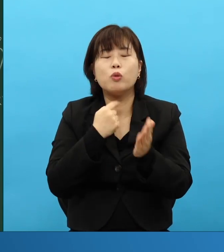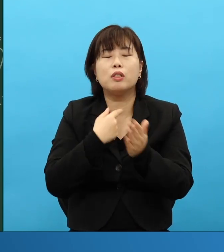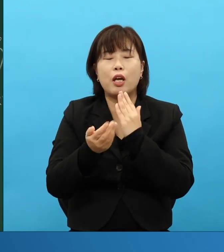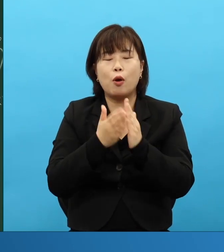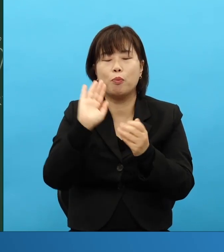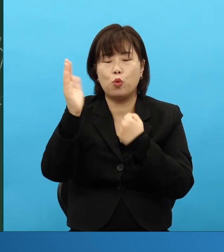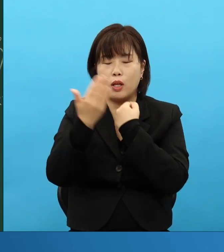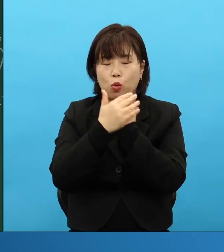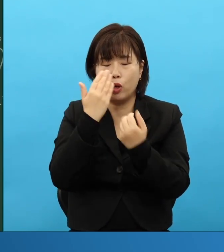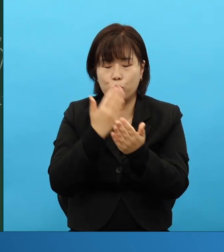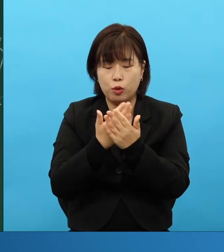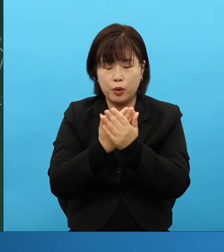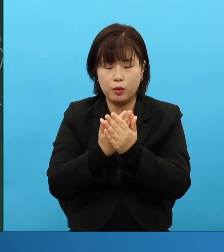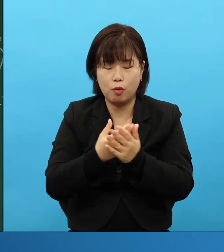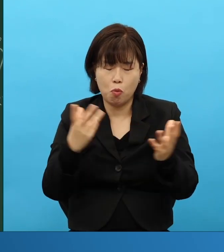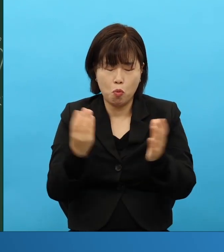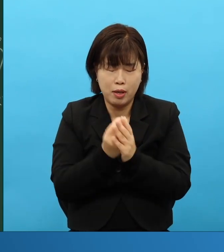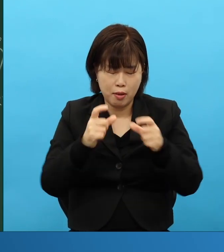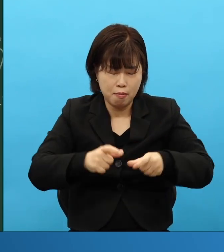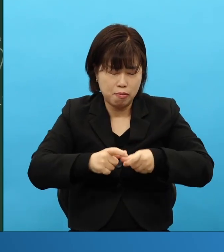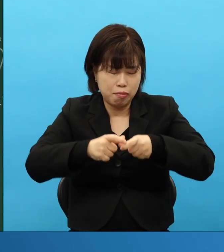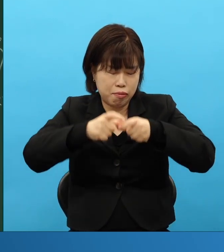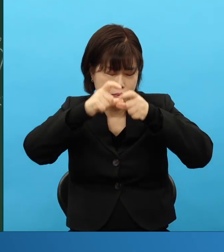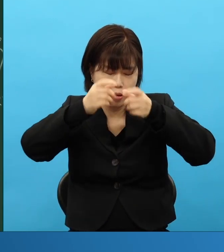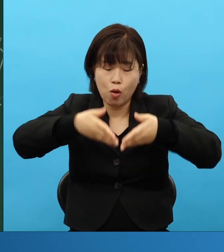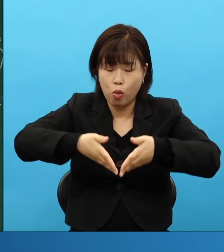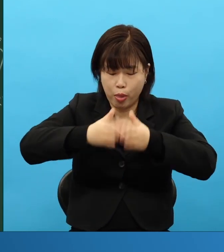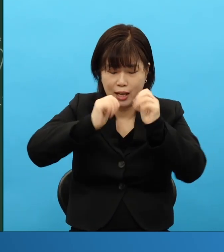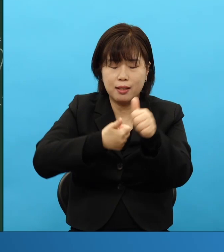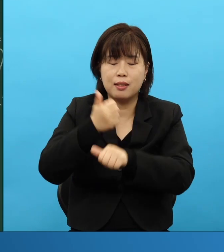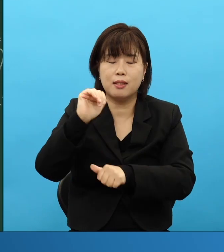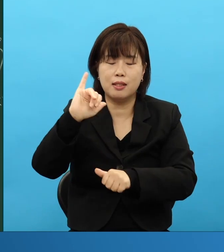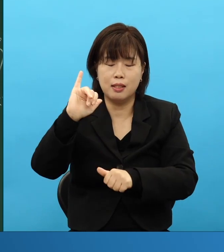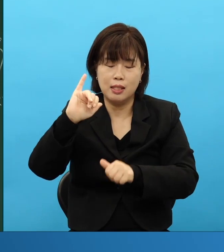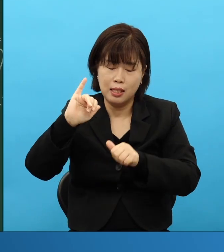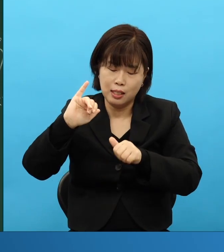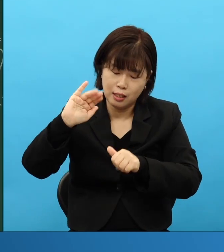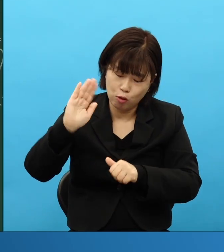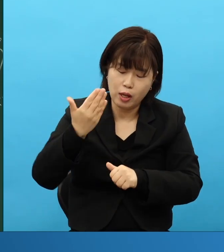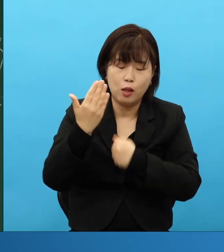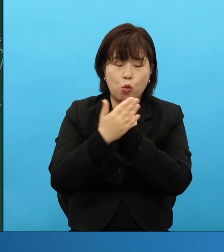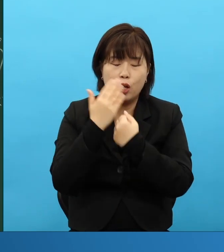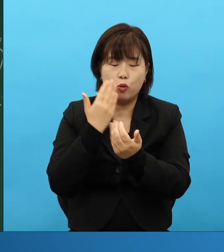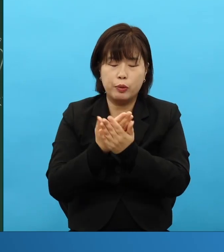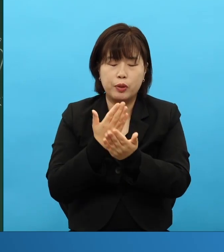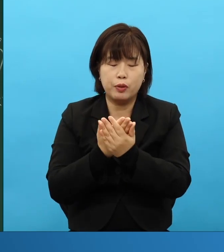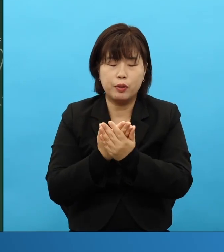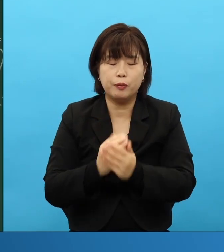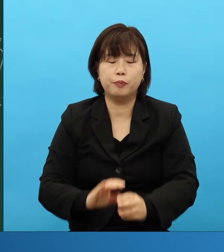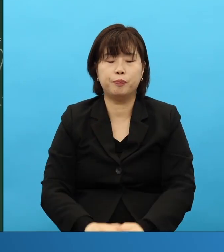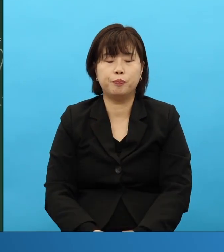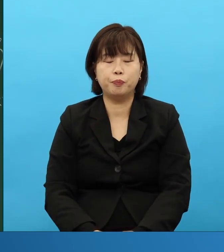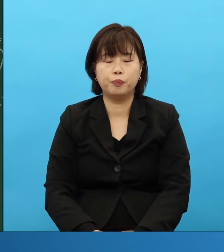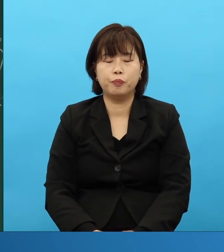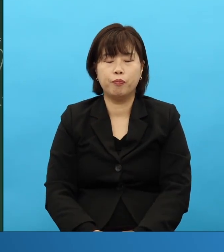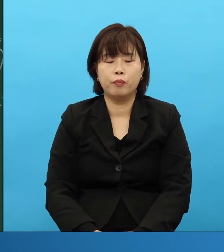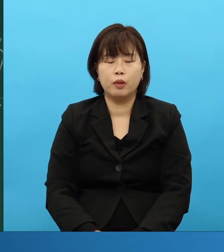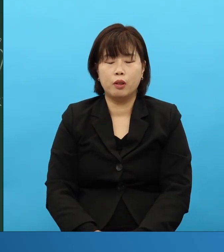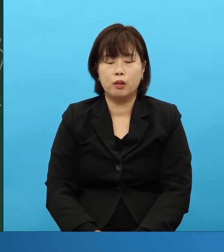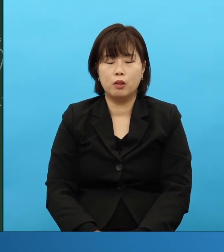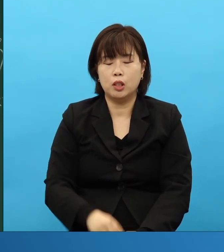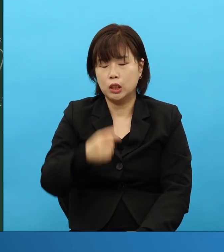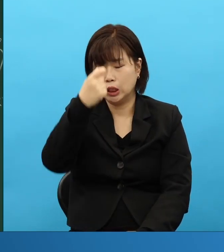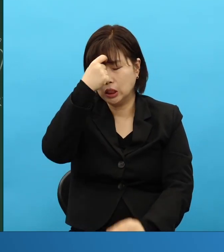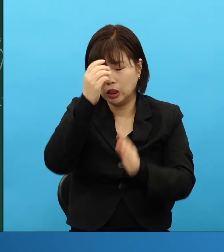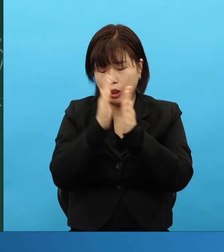奥秘， 완전히 망대를 세우는 승리자들이 되게 让我 해주옵소서. 们建立完整的望楼，成为胜利者， 기도로